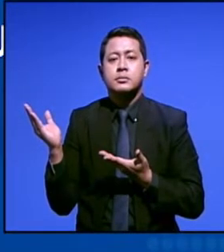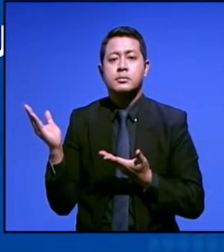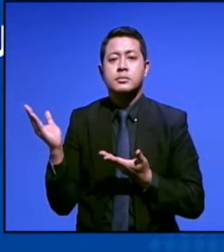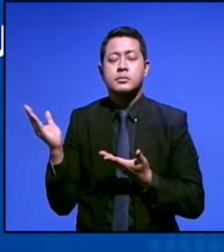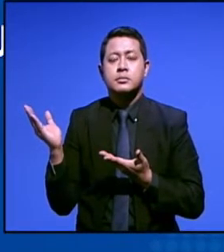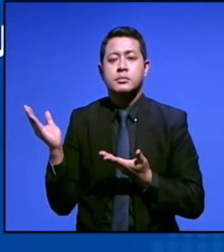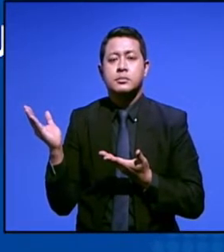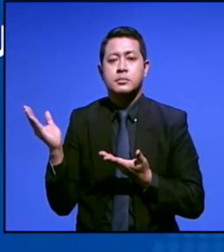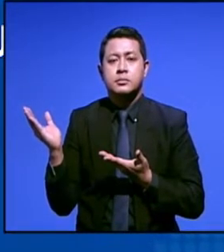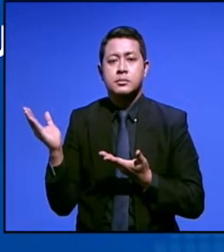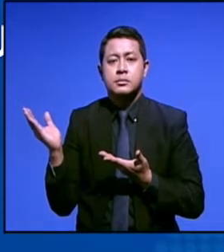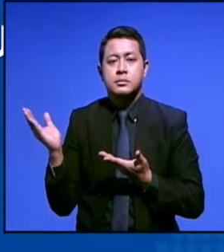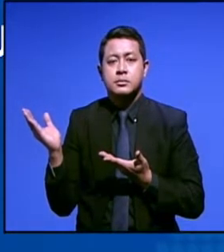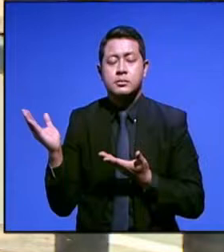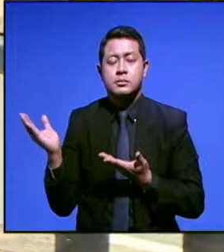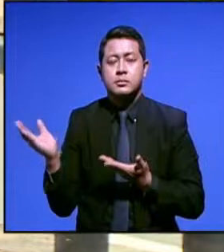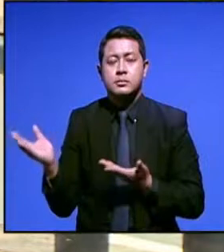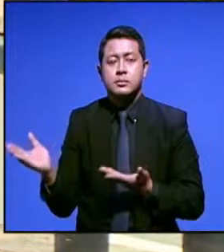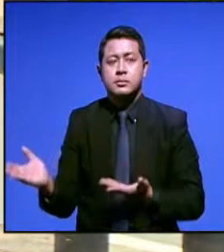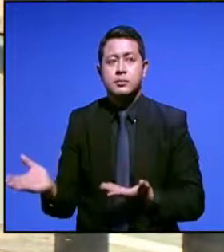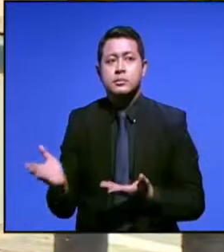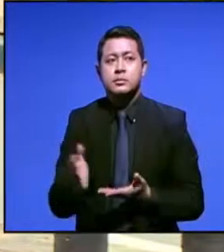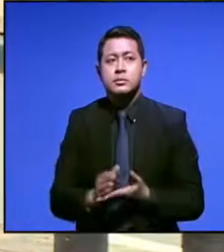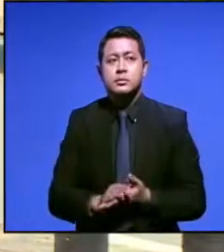dalam peserta prakerja.